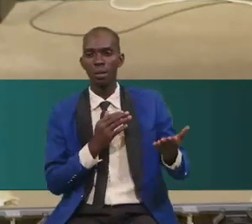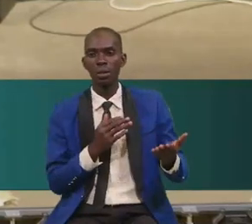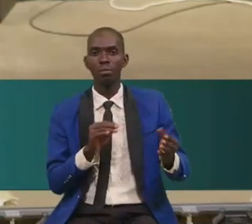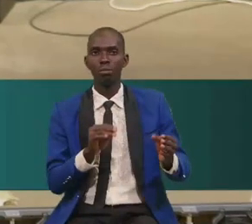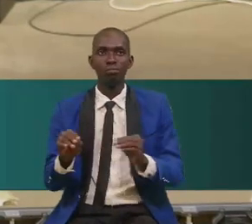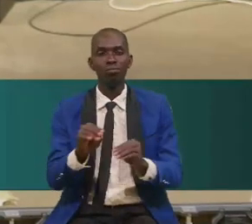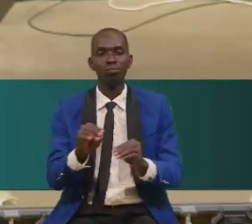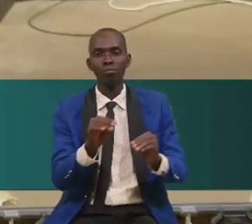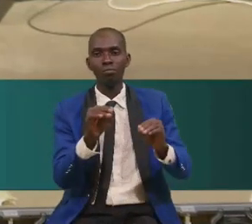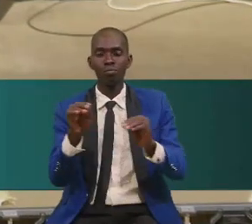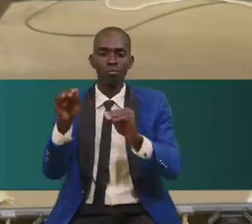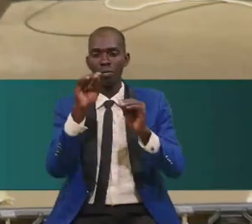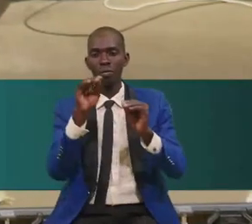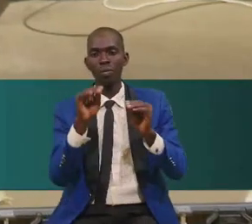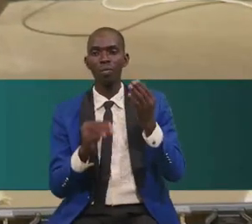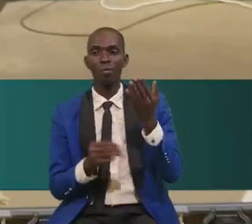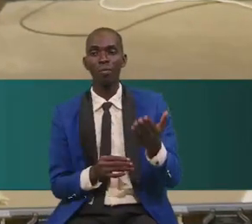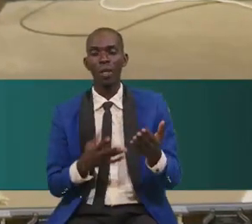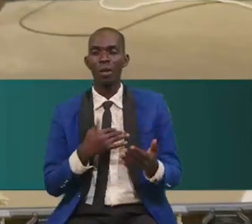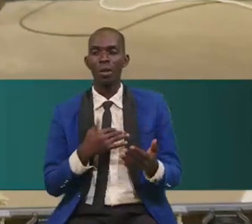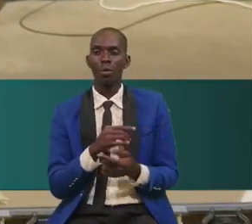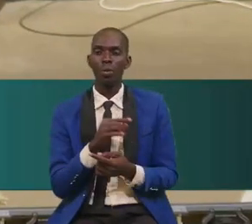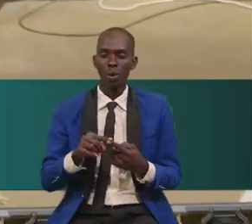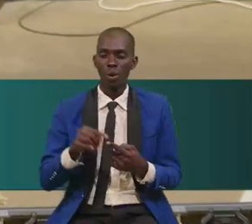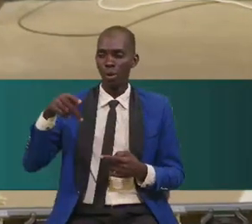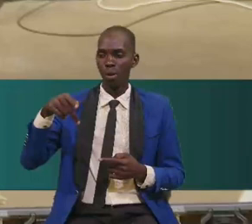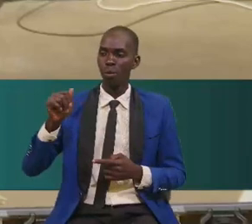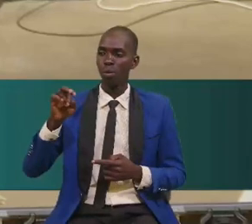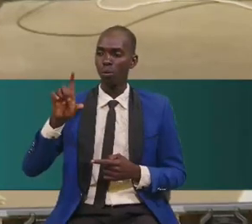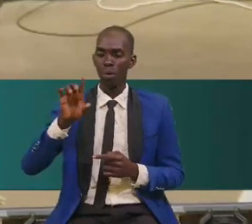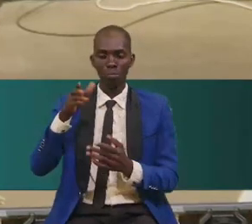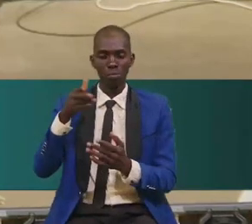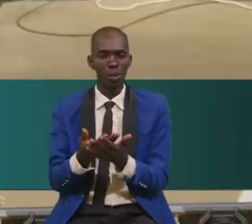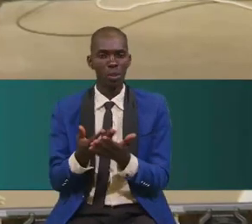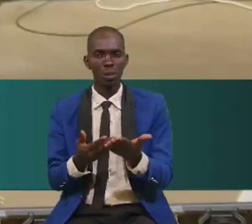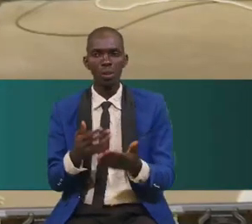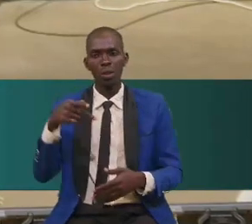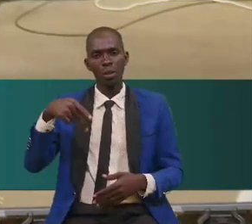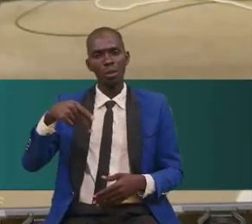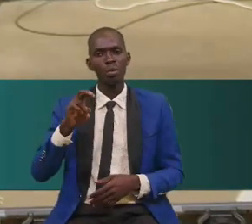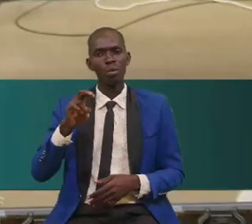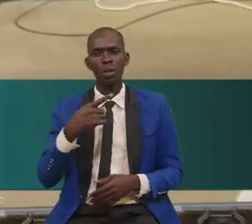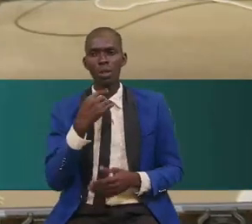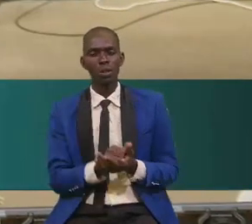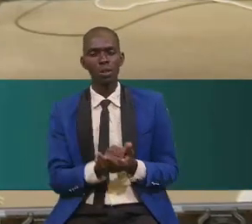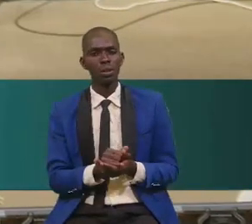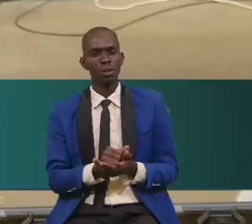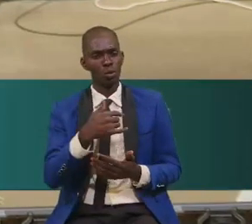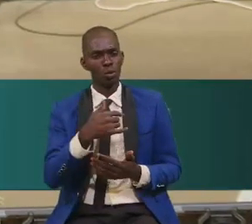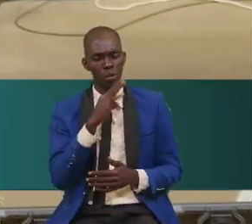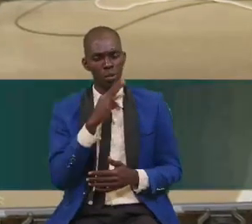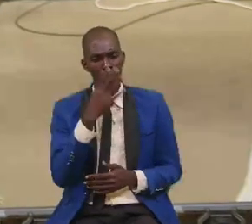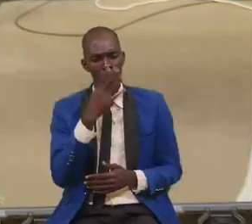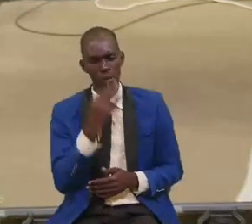allait. Et quand Paul est venu, Paul a dit, je dormais. Non seulement que je